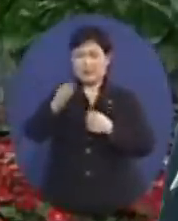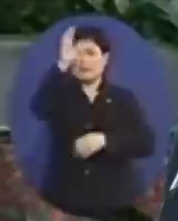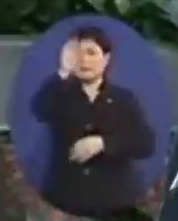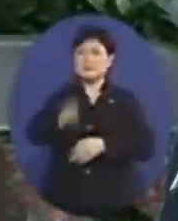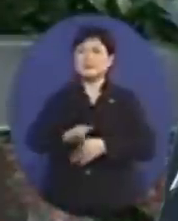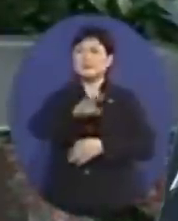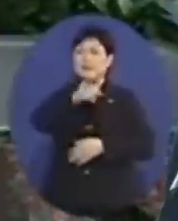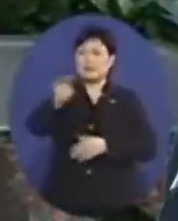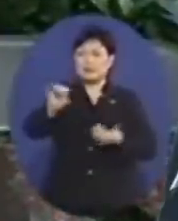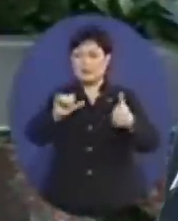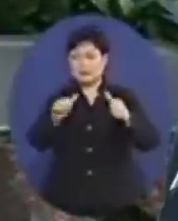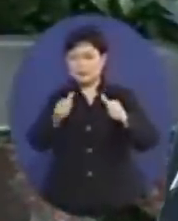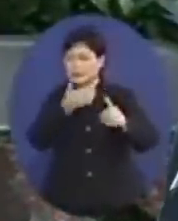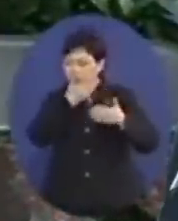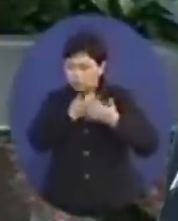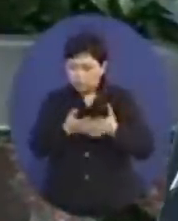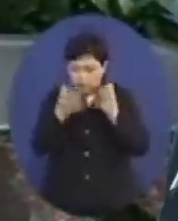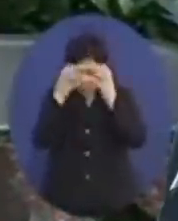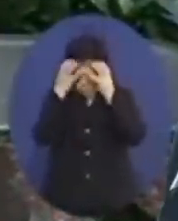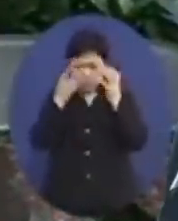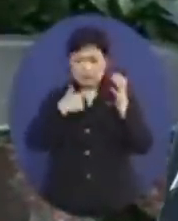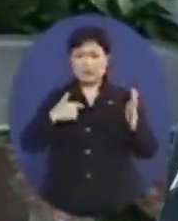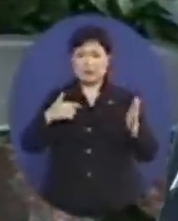십자가에 중한 고통 당하사